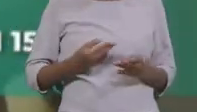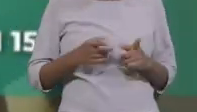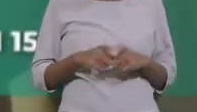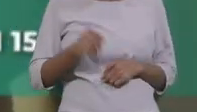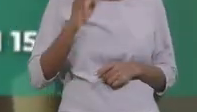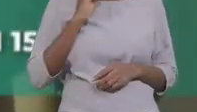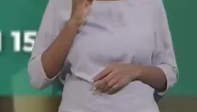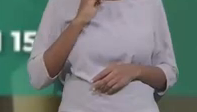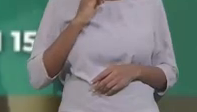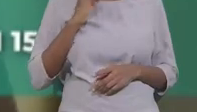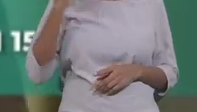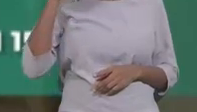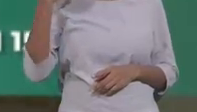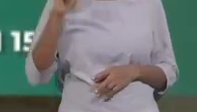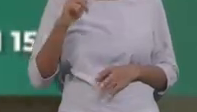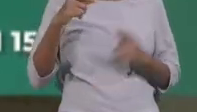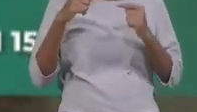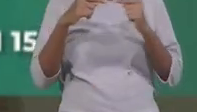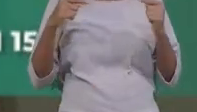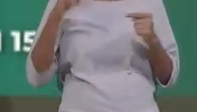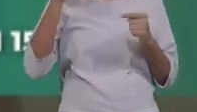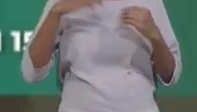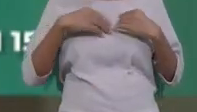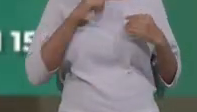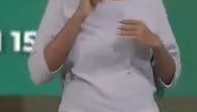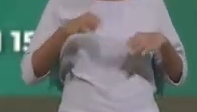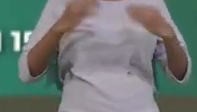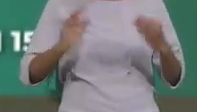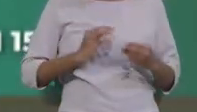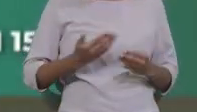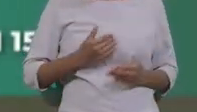Il ne nous a pas livrés comme nourriture à l'ennemi.